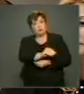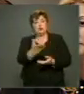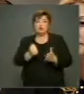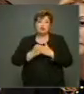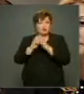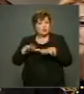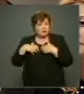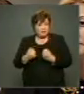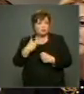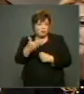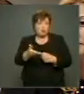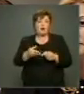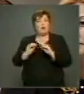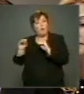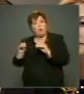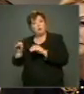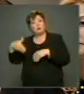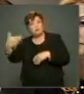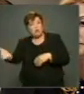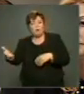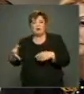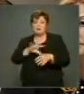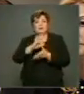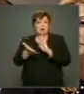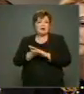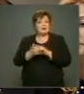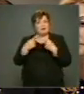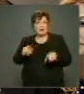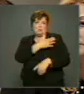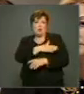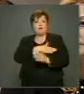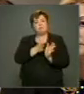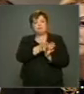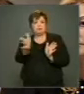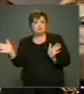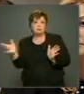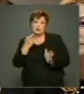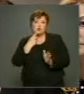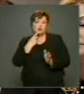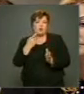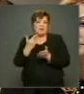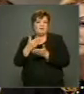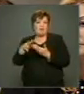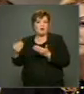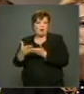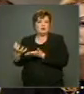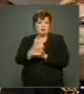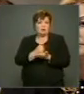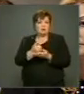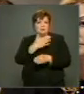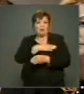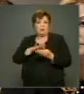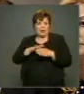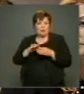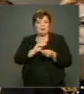sosiaali- ja terveyspuolella, koulutuspuolella, kaikessa palvelussa, mitä suomalaiset verovaroin saavat. Mutta toki